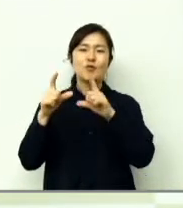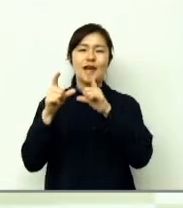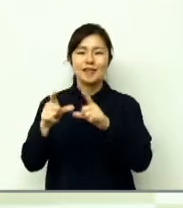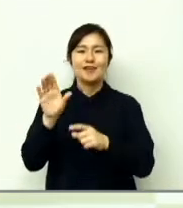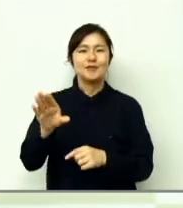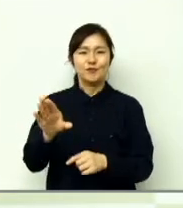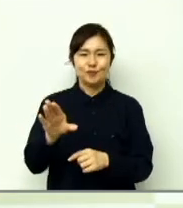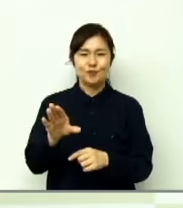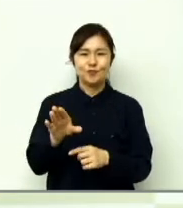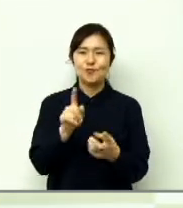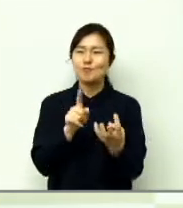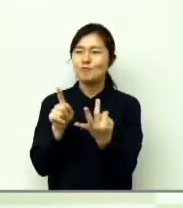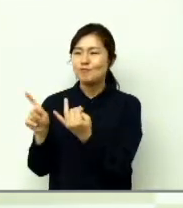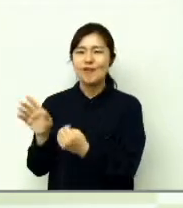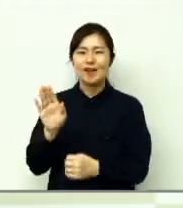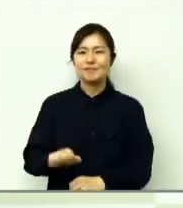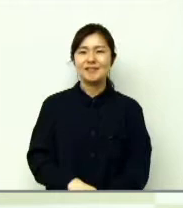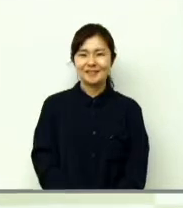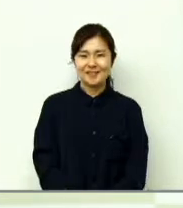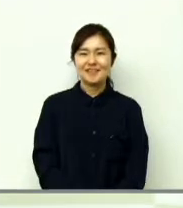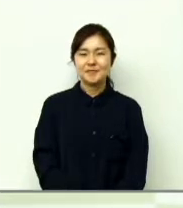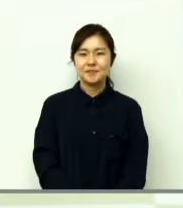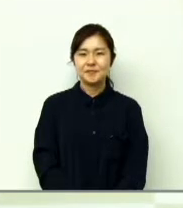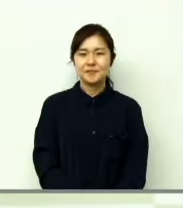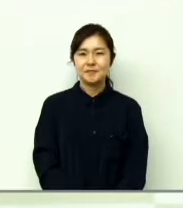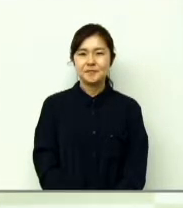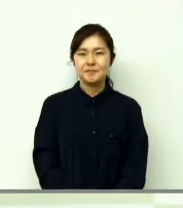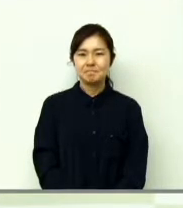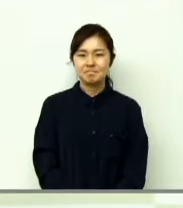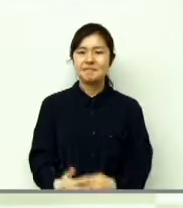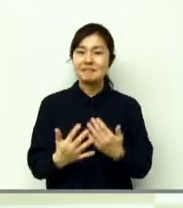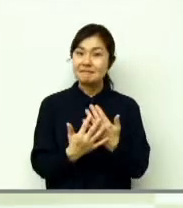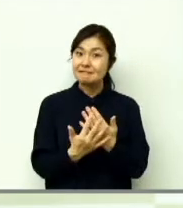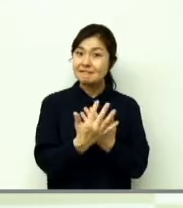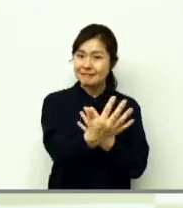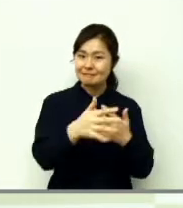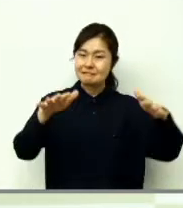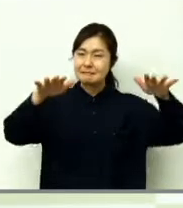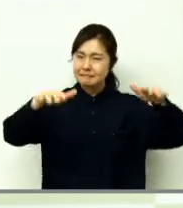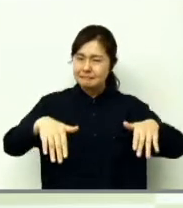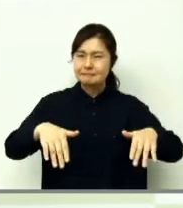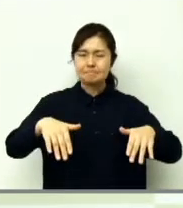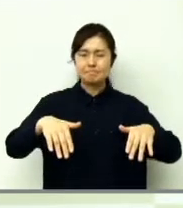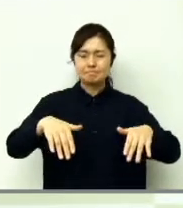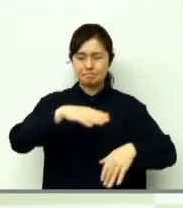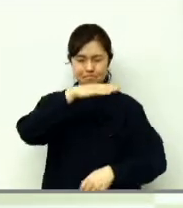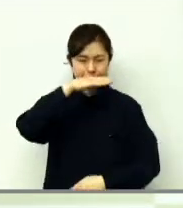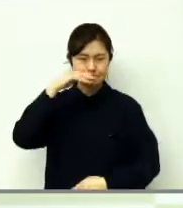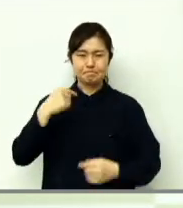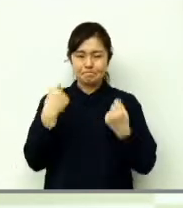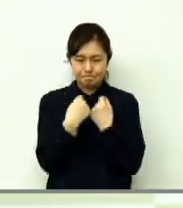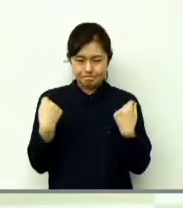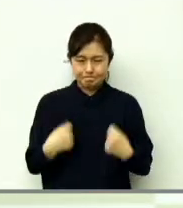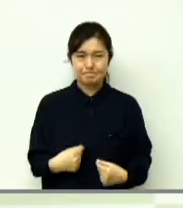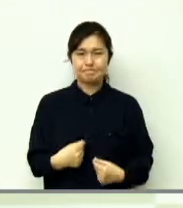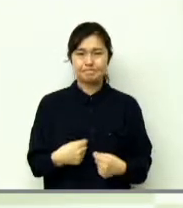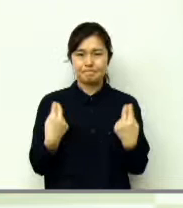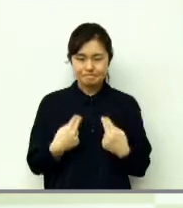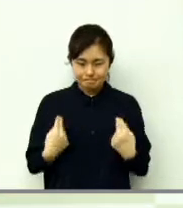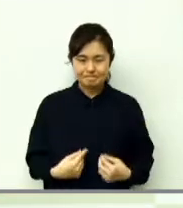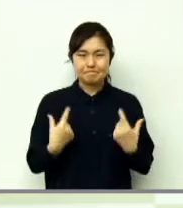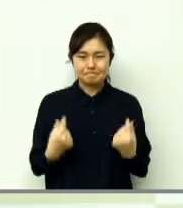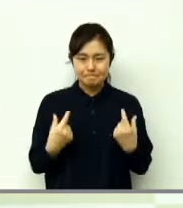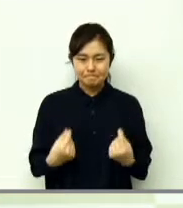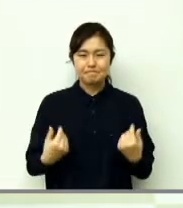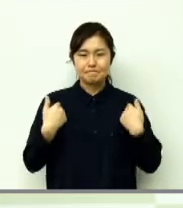なものであるというふうな捉え方をしてくれている若者もたくさんいますし、でも一方でやっぱりま